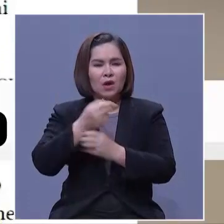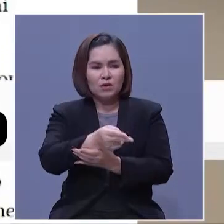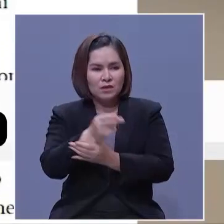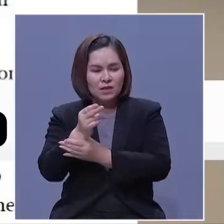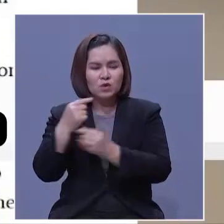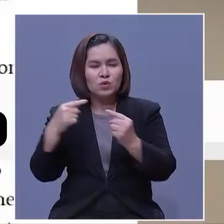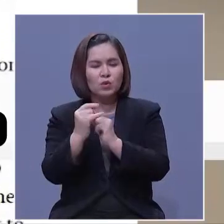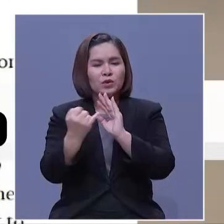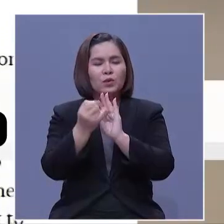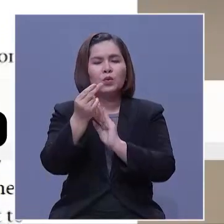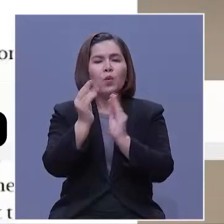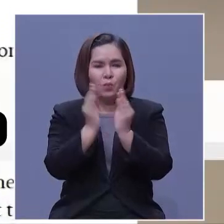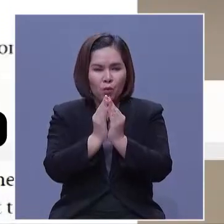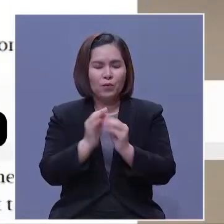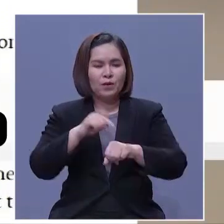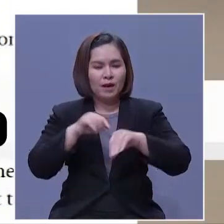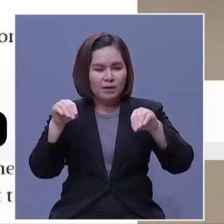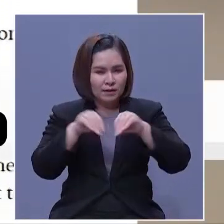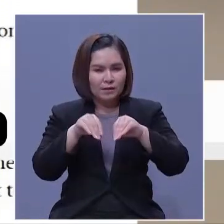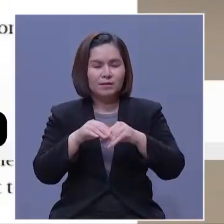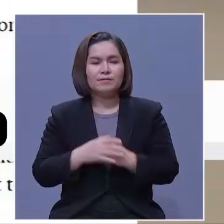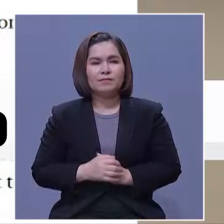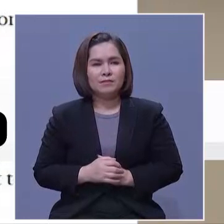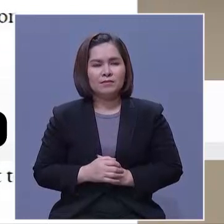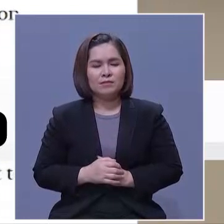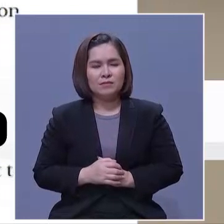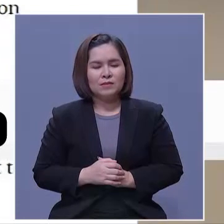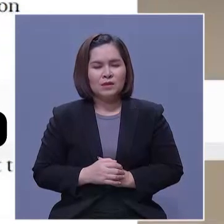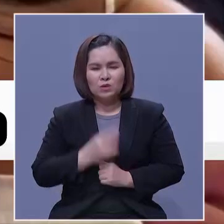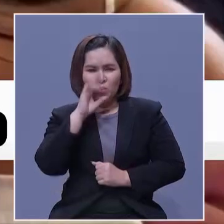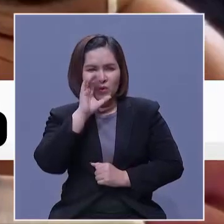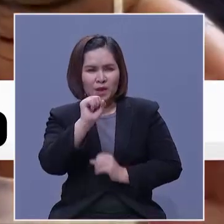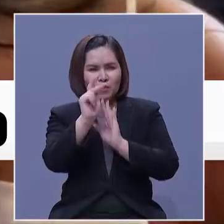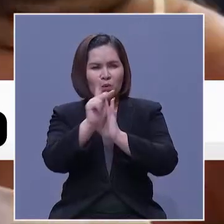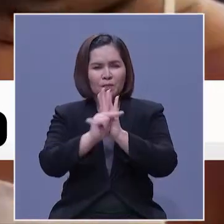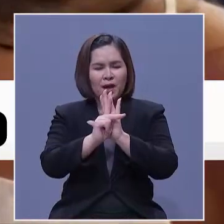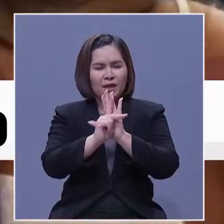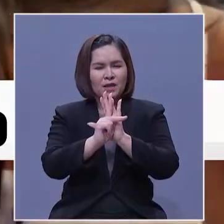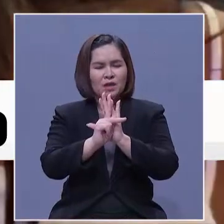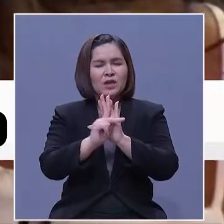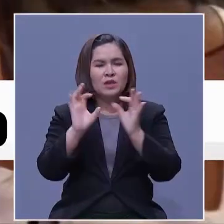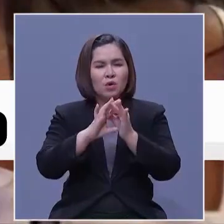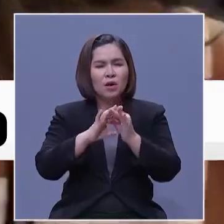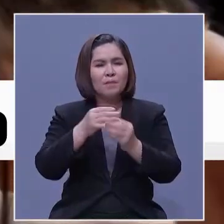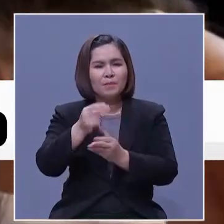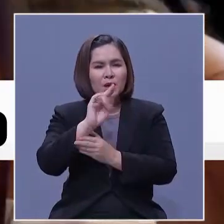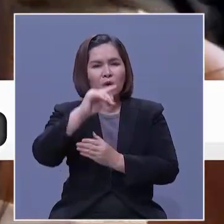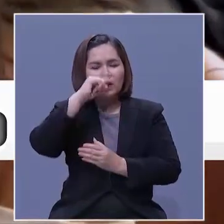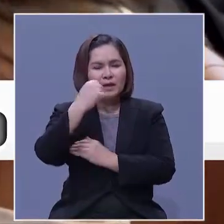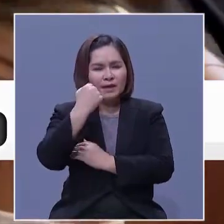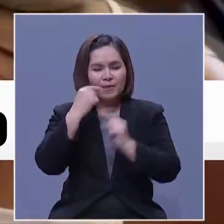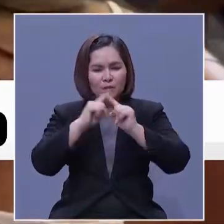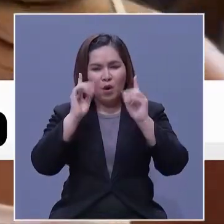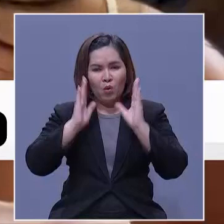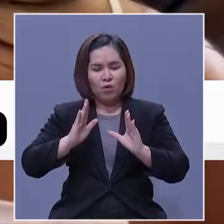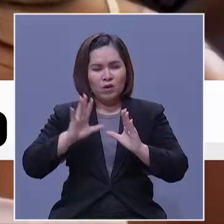ครับThe Straits Times นะครับยังตั้งข้อสังเกตว่ากฎหมายควบคุมอาวุธปืนในไทยเข้มงวดแต่ผู้คนก็ยังสามาร